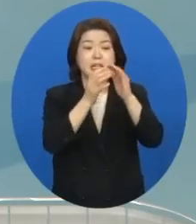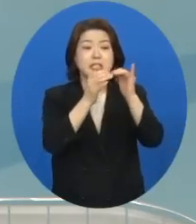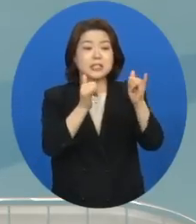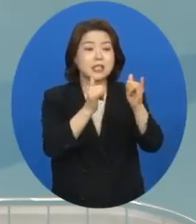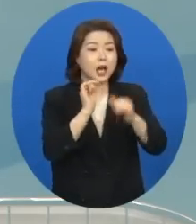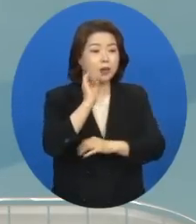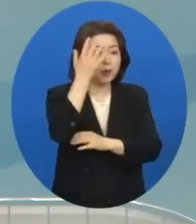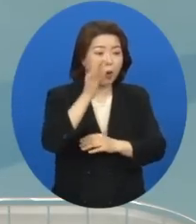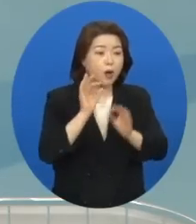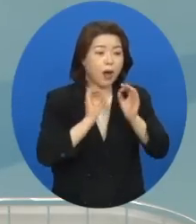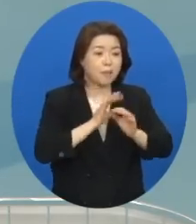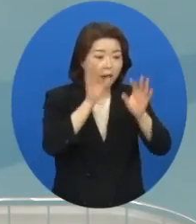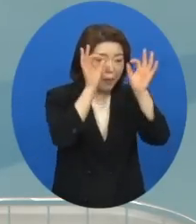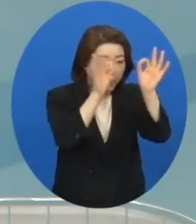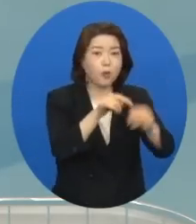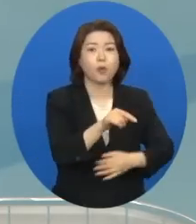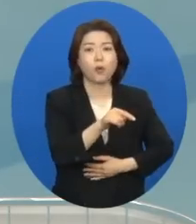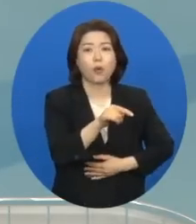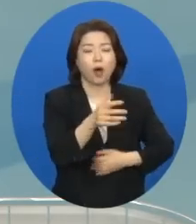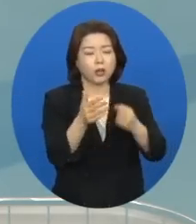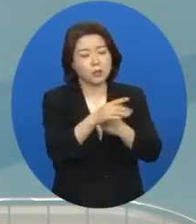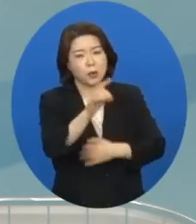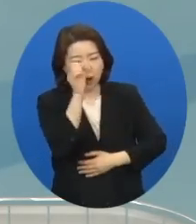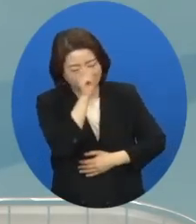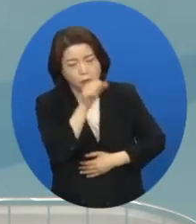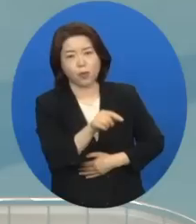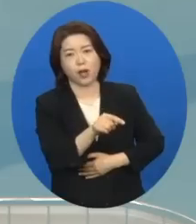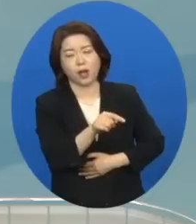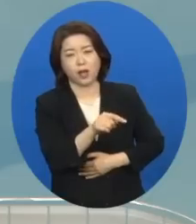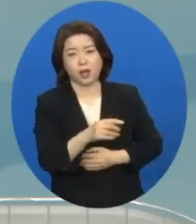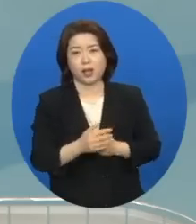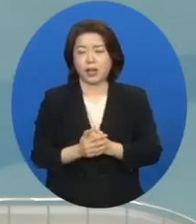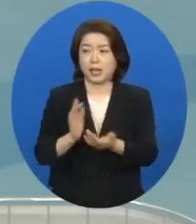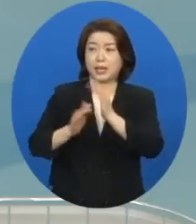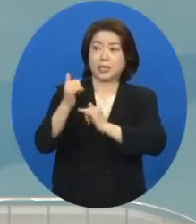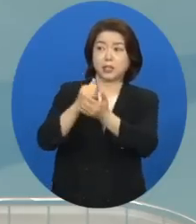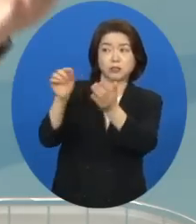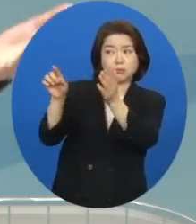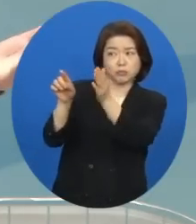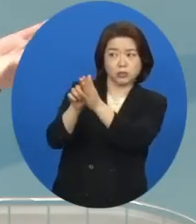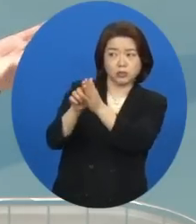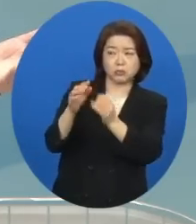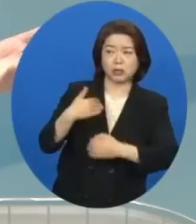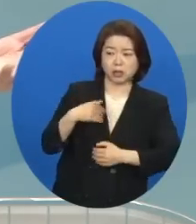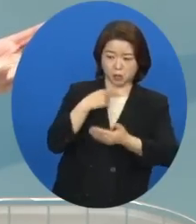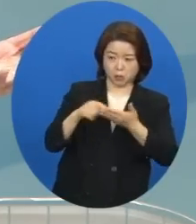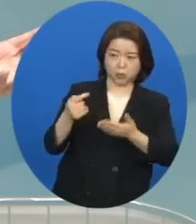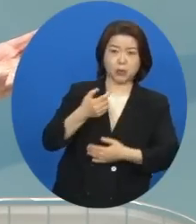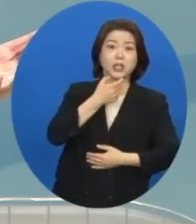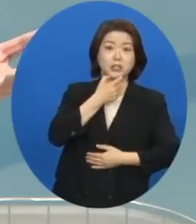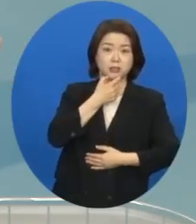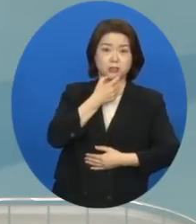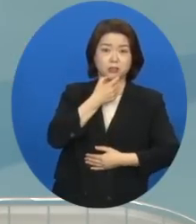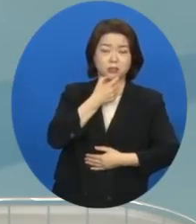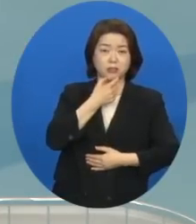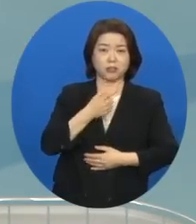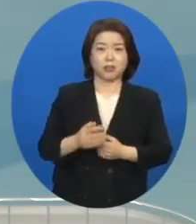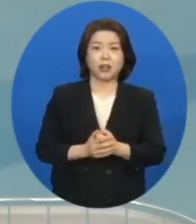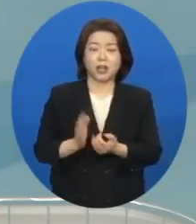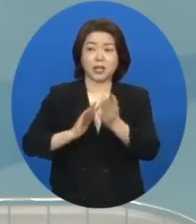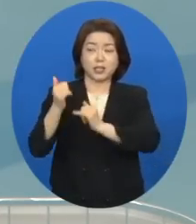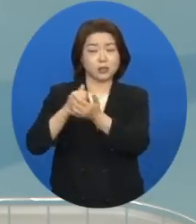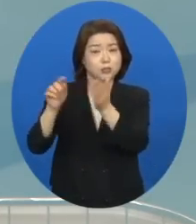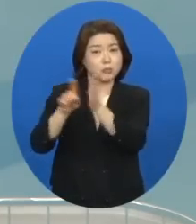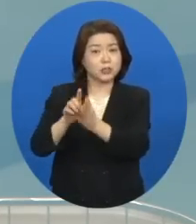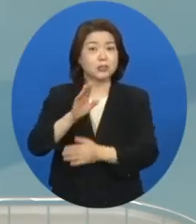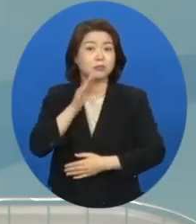사람의 영광밖에는 보이는 게 없는 거죠. 그러니까 예수님을 믿되 손해보기는 싫은 거예요. 예수님을